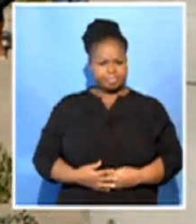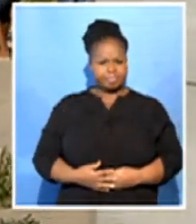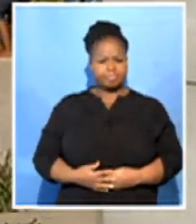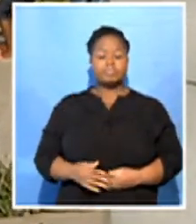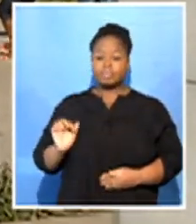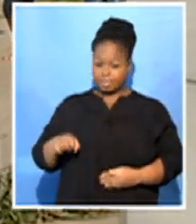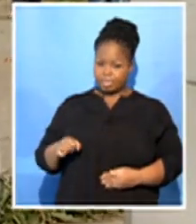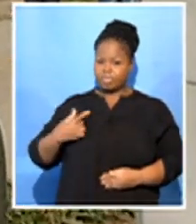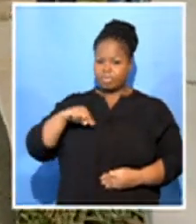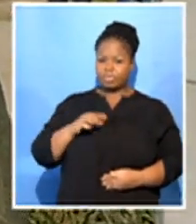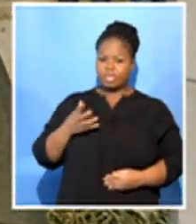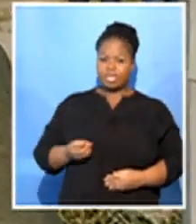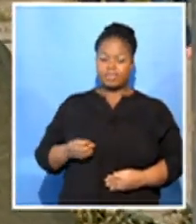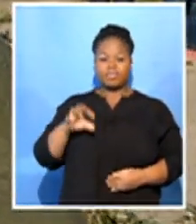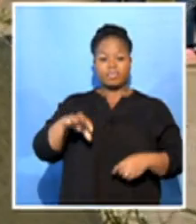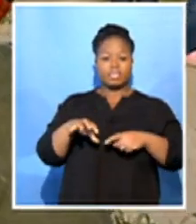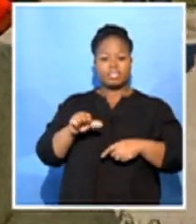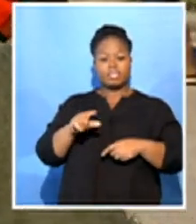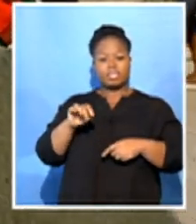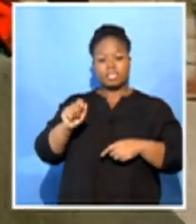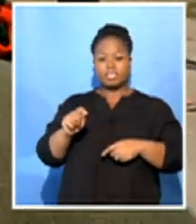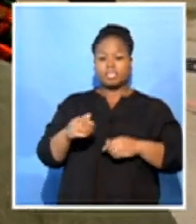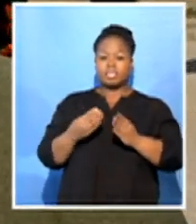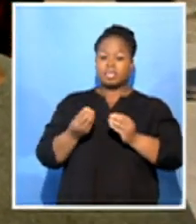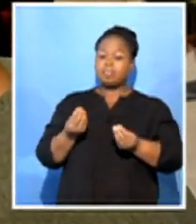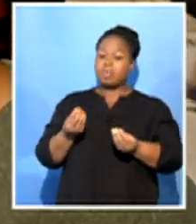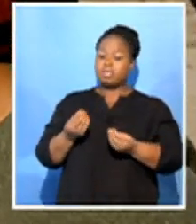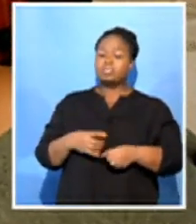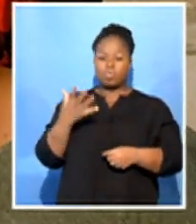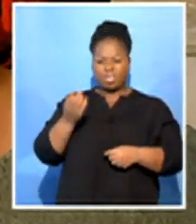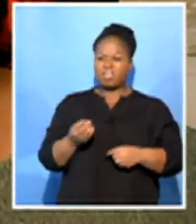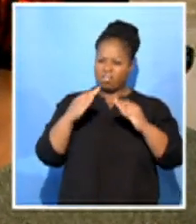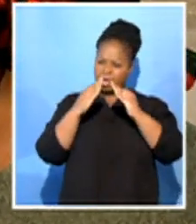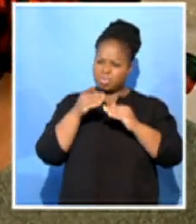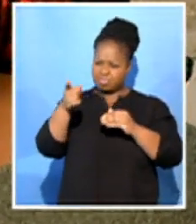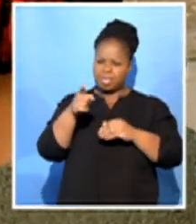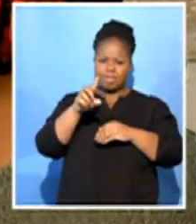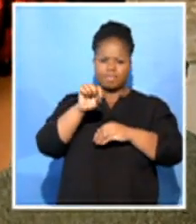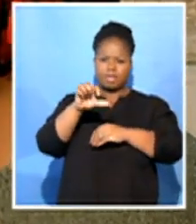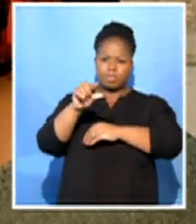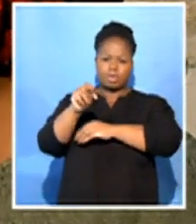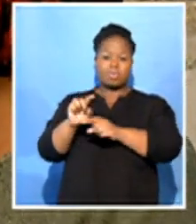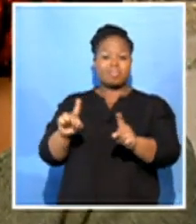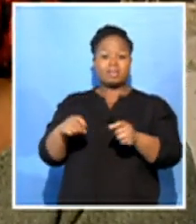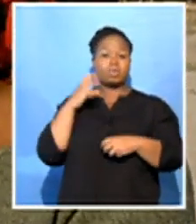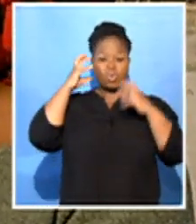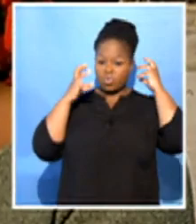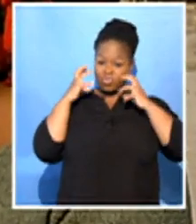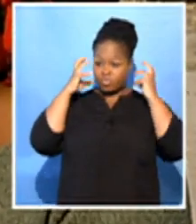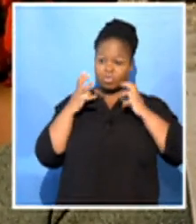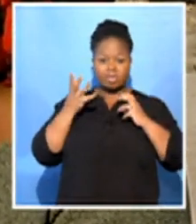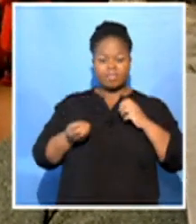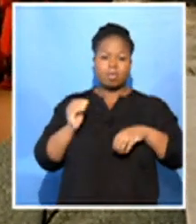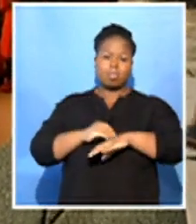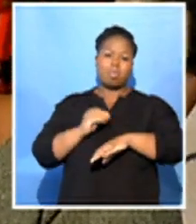Sine site numbers, izindlu zikhona zona zipha ngaphesheya evelwana. Qha ngoyikhona ingquba kaxaka apha